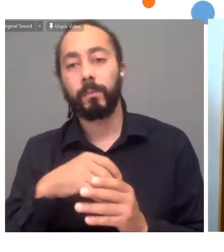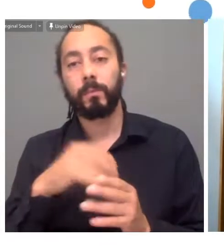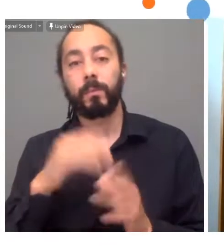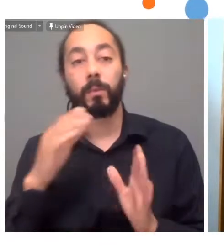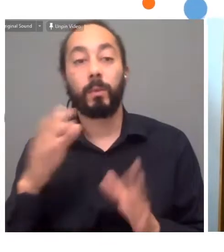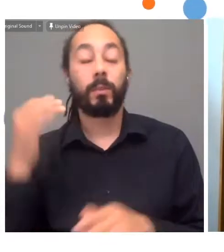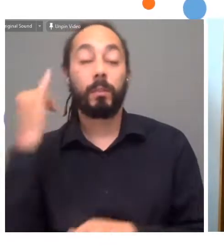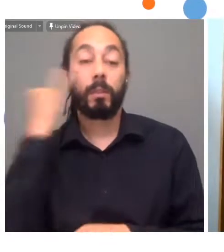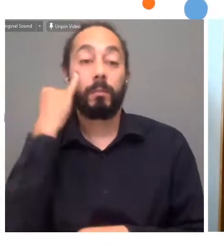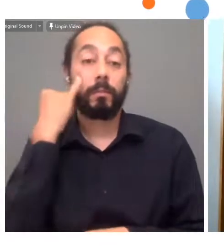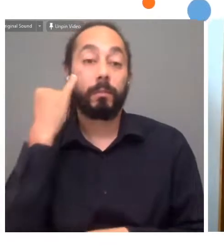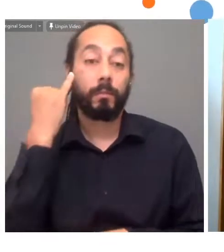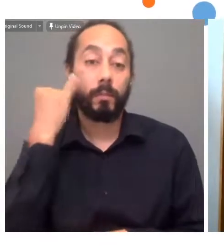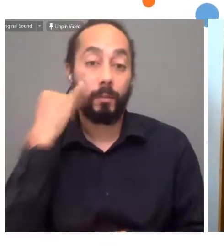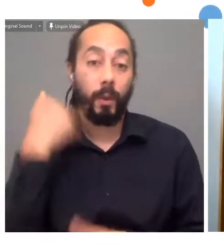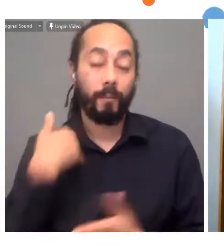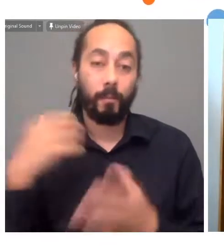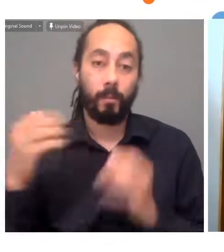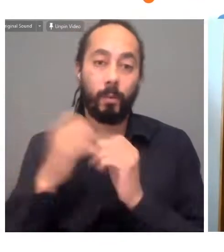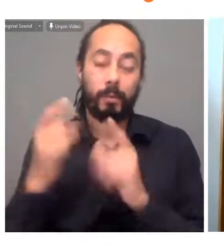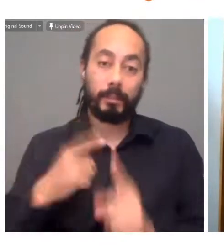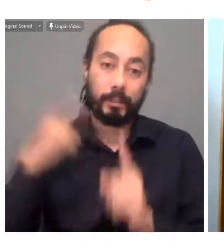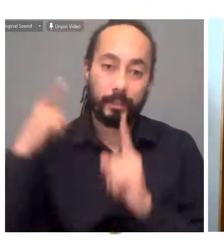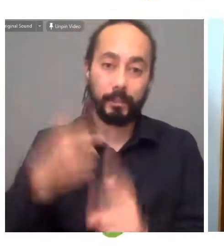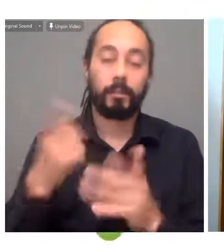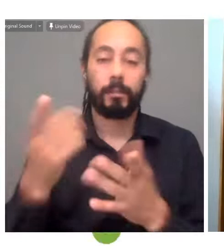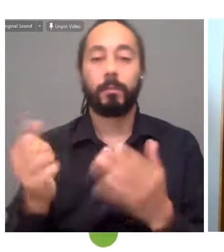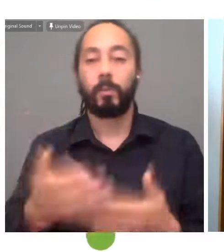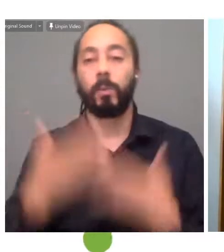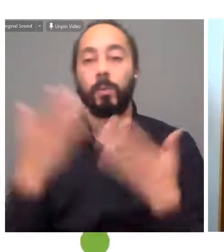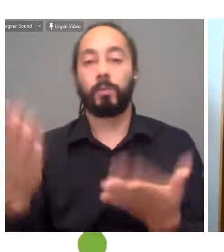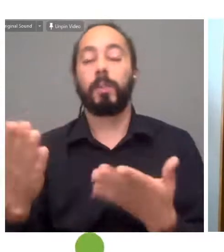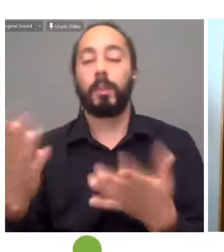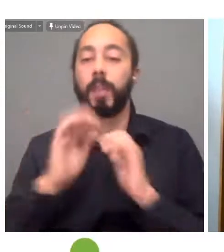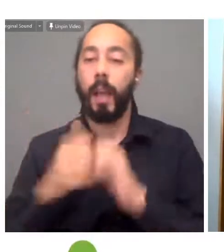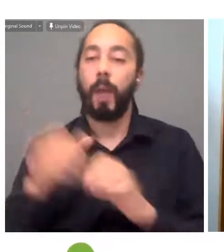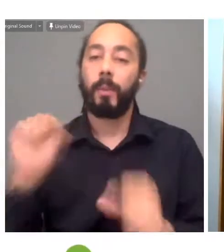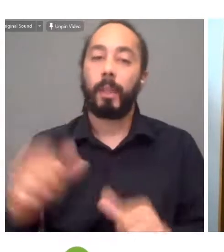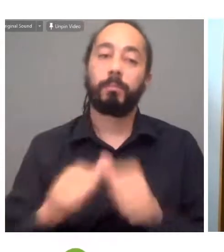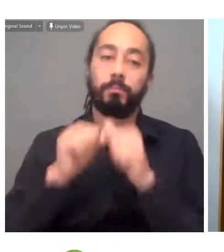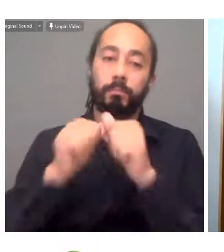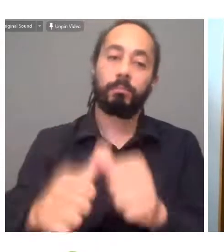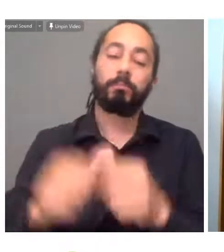On va certainement regarder comment on peut faire mieux pour la suite des choses.